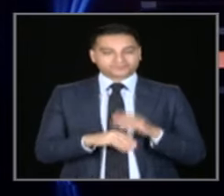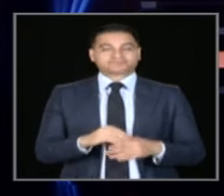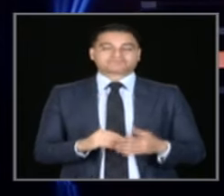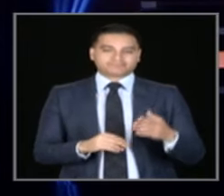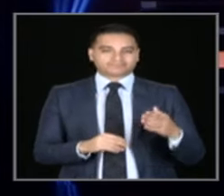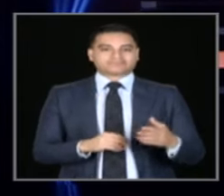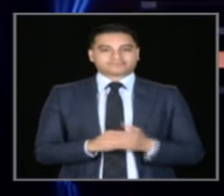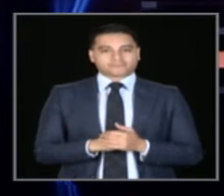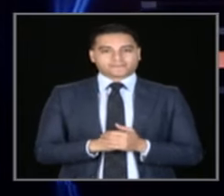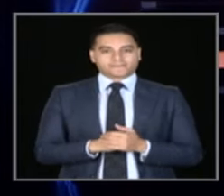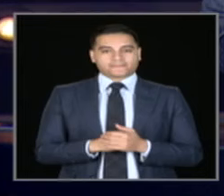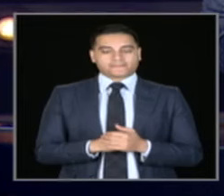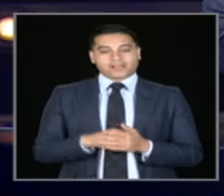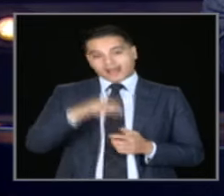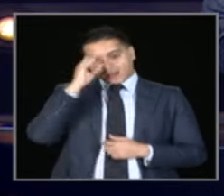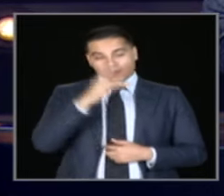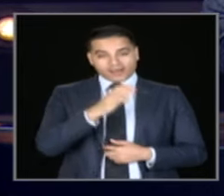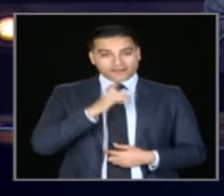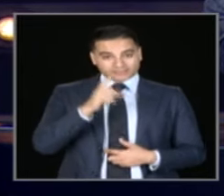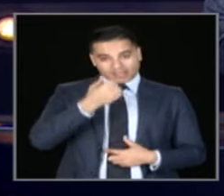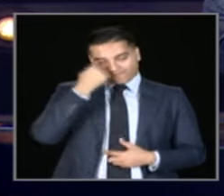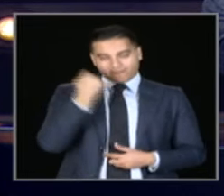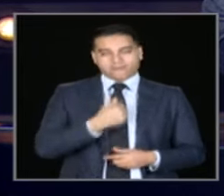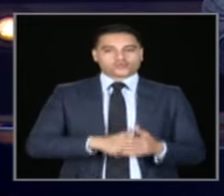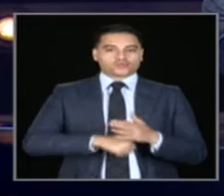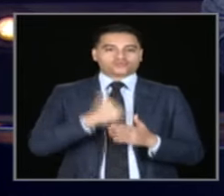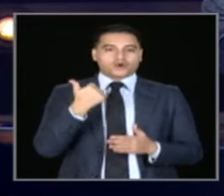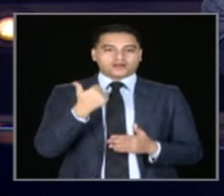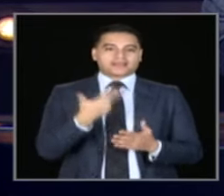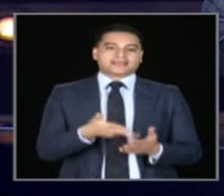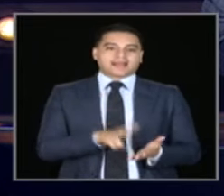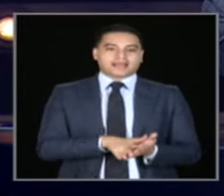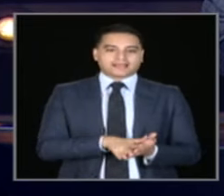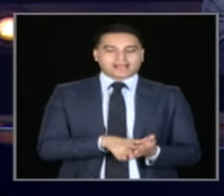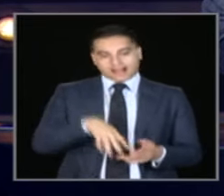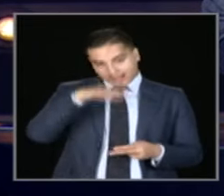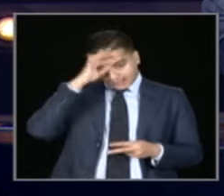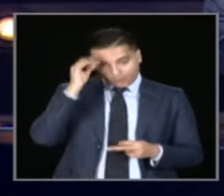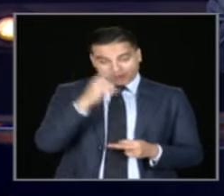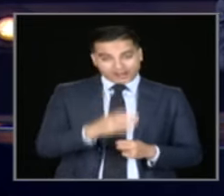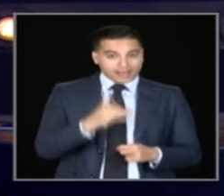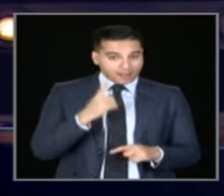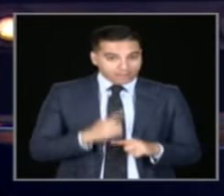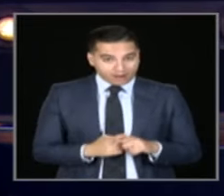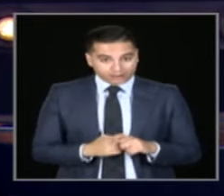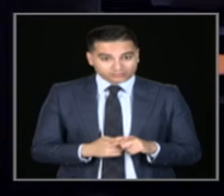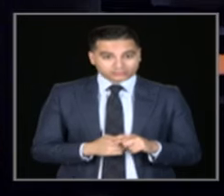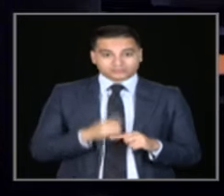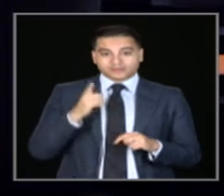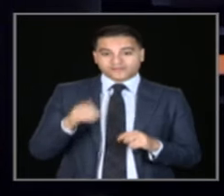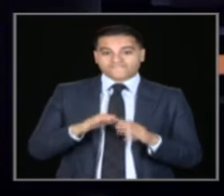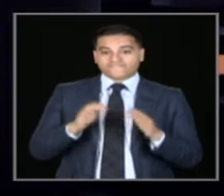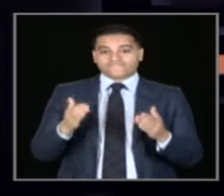نقطة. لو الإجابة صح ألف مبروك الثلاث نقاط، لو الإجابة غلط